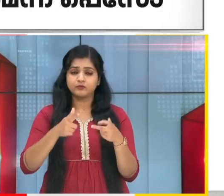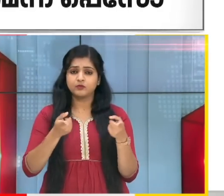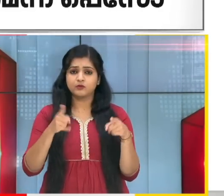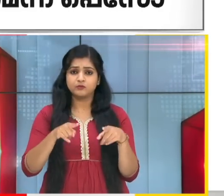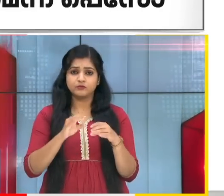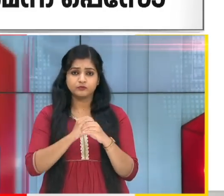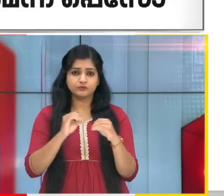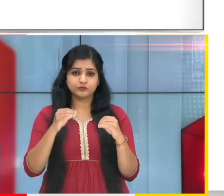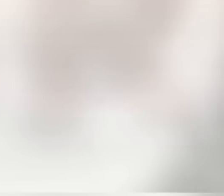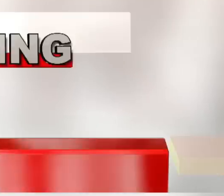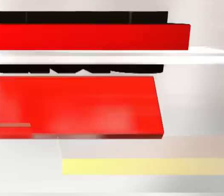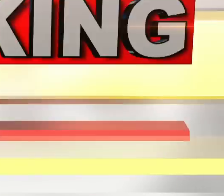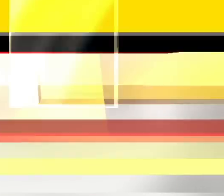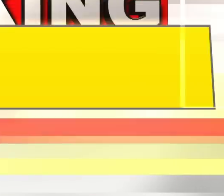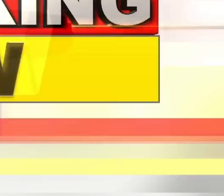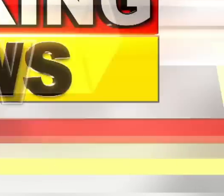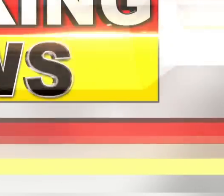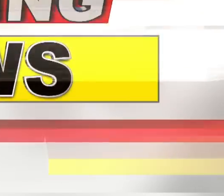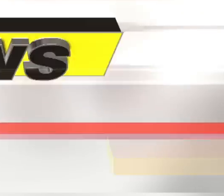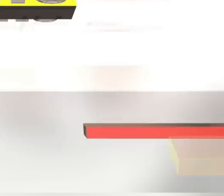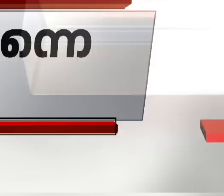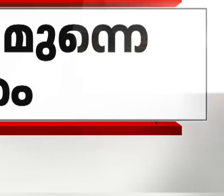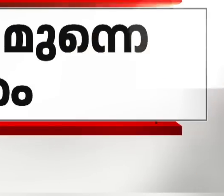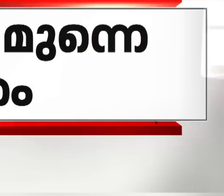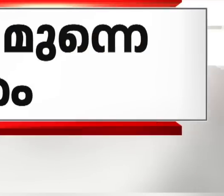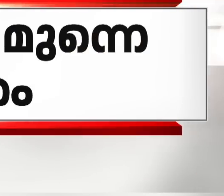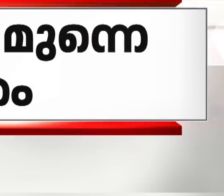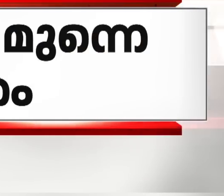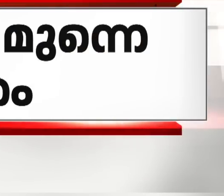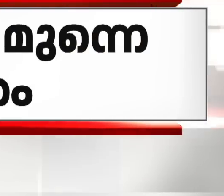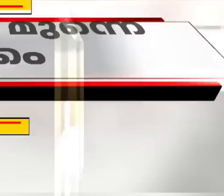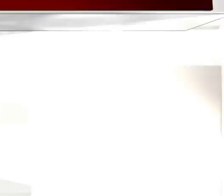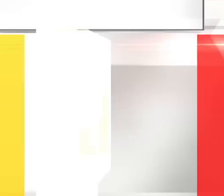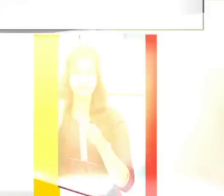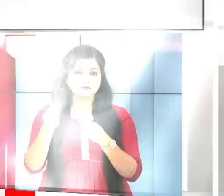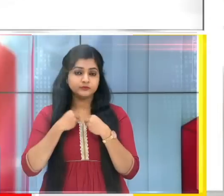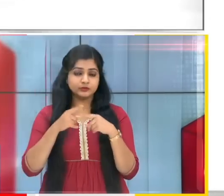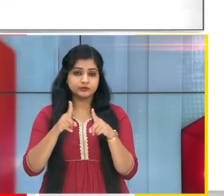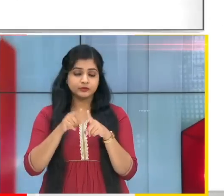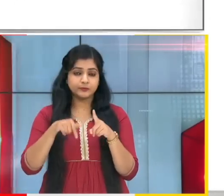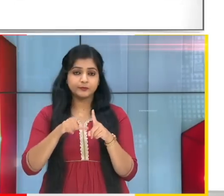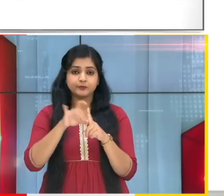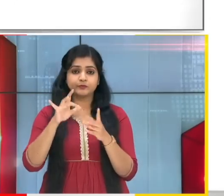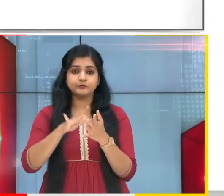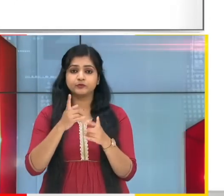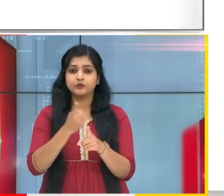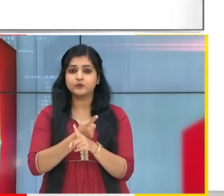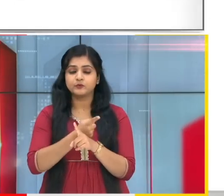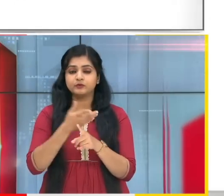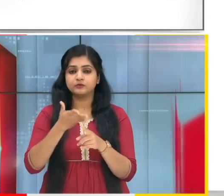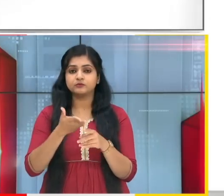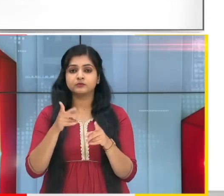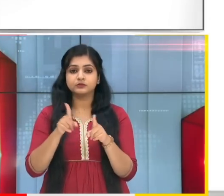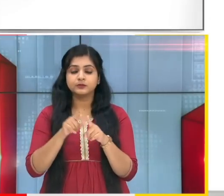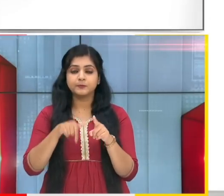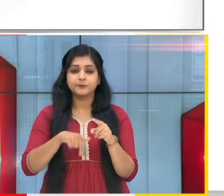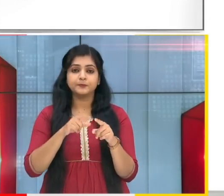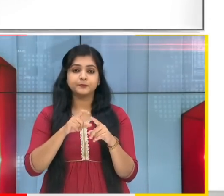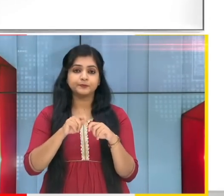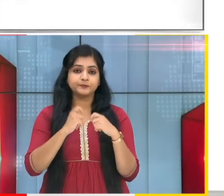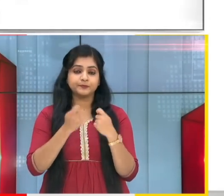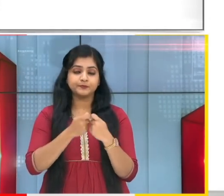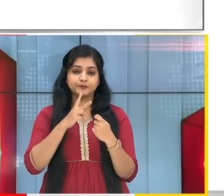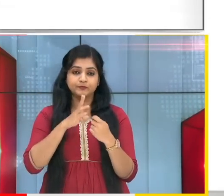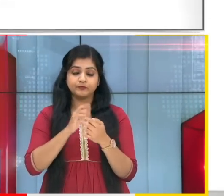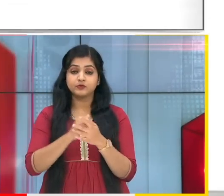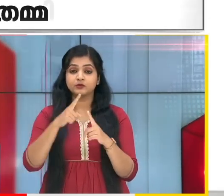സ്ഥിതിക്ക് ഇത്തരം കാര്യങ്ങൾ സങ്കീർണമാക്കുകയാണ് ദേവസ്വങ്ങൾ, ഈ ജില്ലാ ഭരണകൂടമെന്നാണ് ദേവസ്വങ്ങൾ ആരോപിക്കുന്നത്. ഇതുതന്നെയാണ് തിരുവമ്പാടി